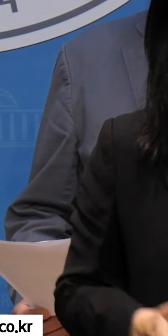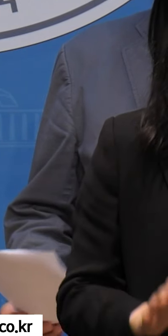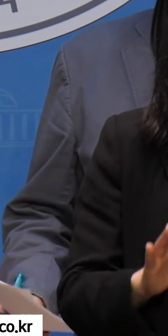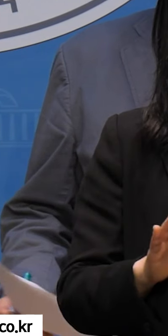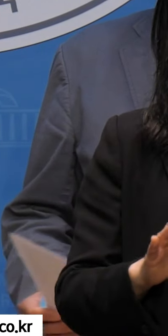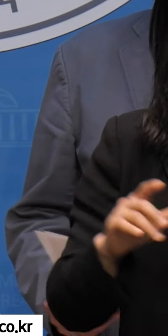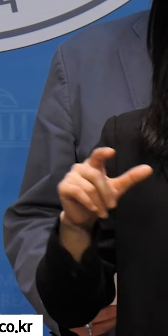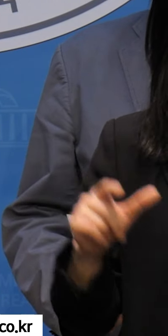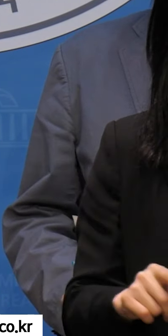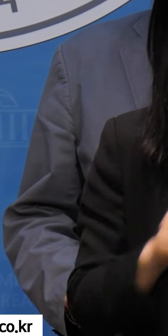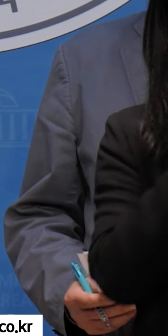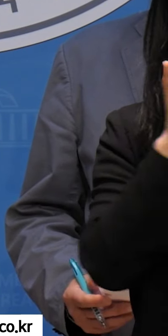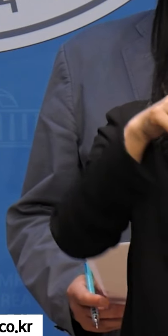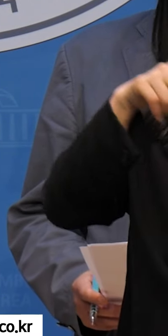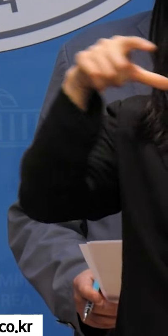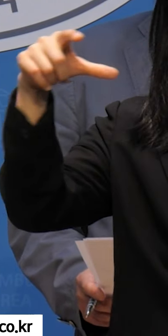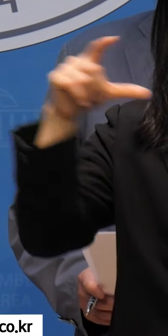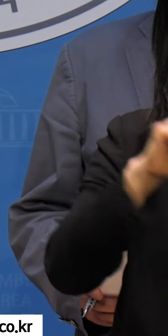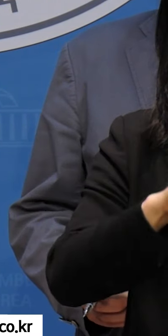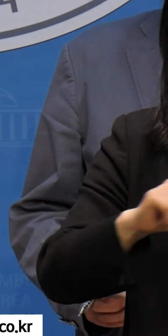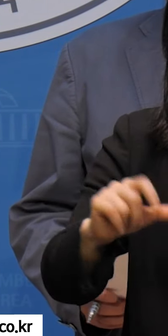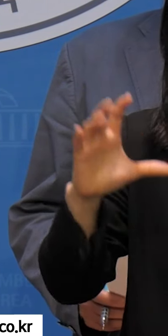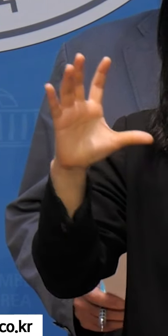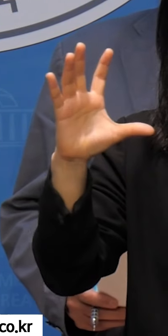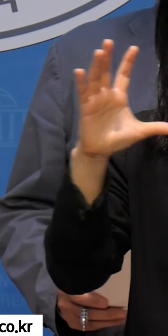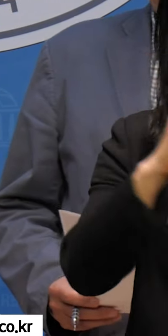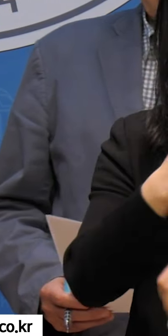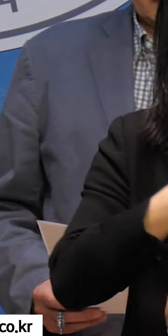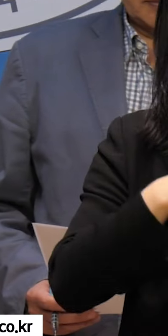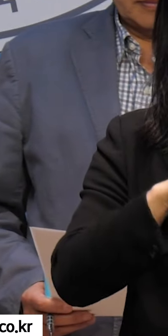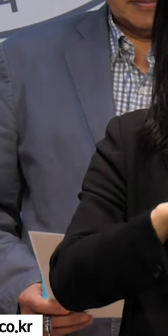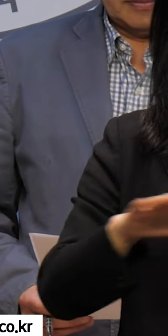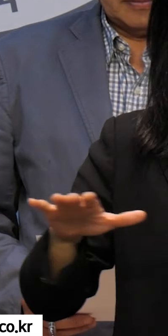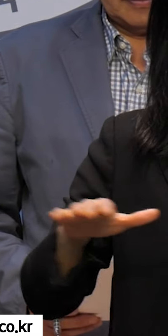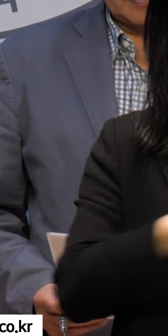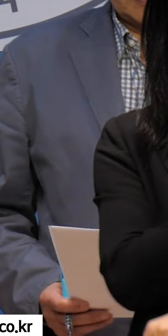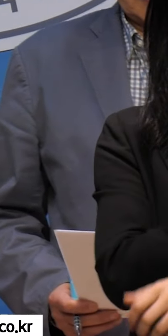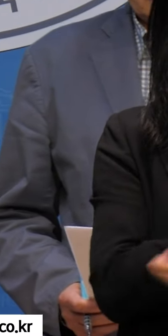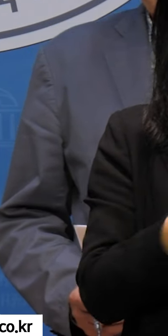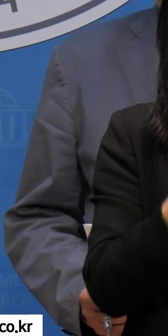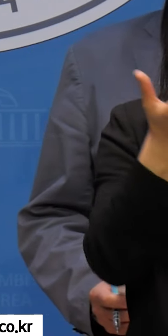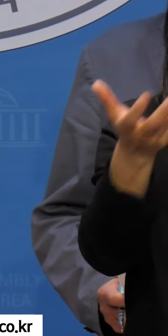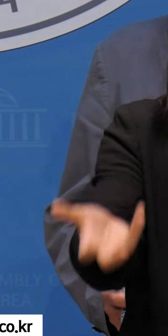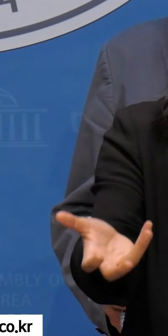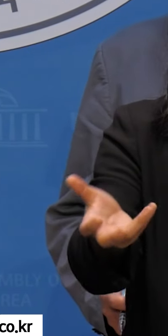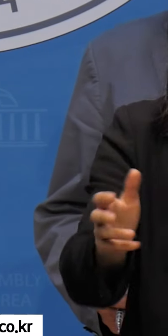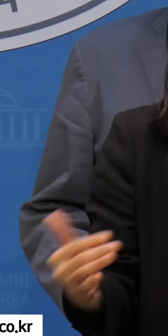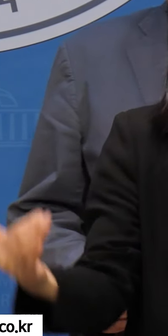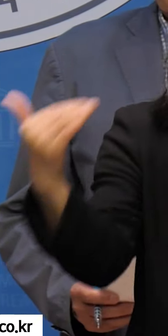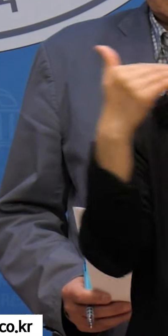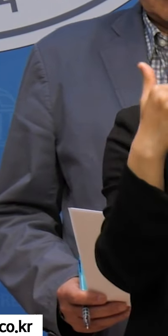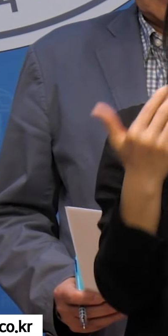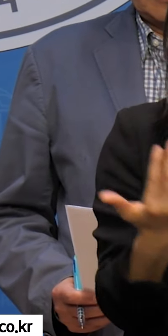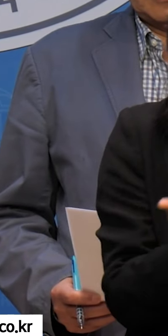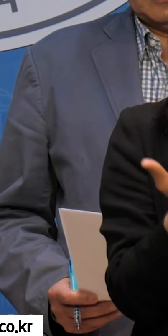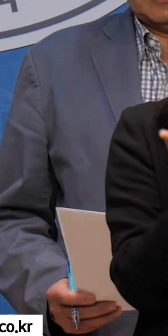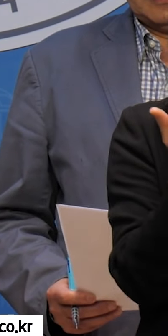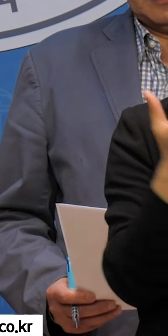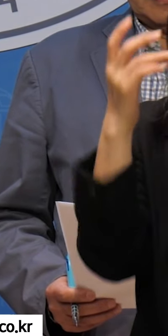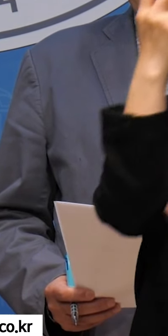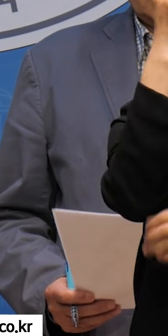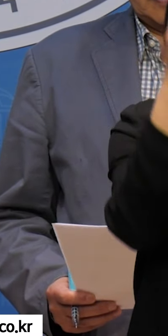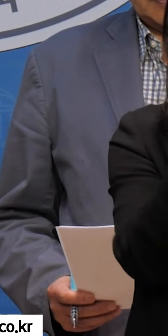고령화, 지역 소멸의 위기 극복을 위한 지방분권, 균형발전, 개헌 등